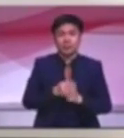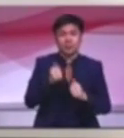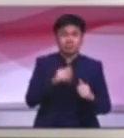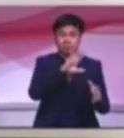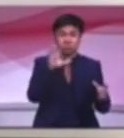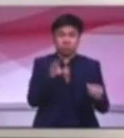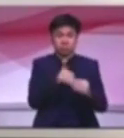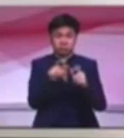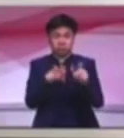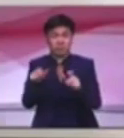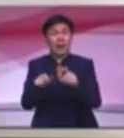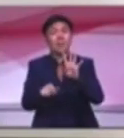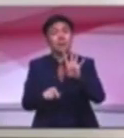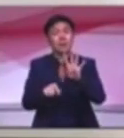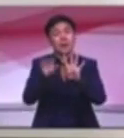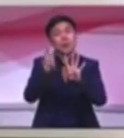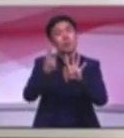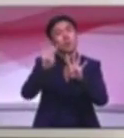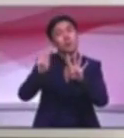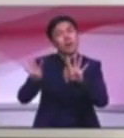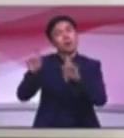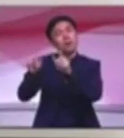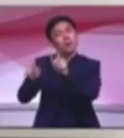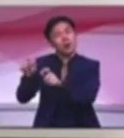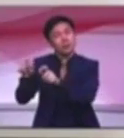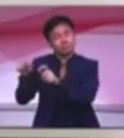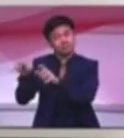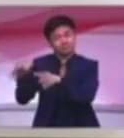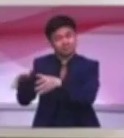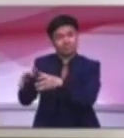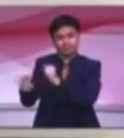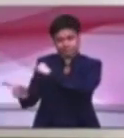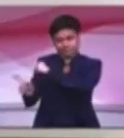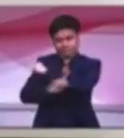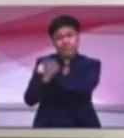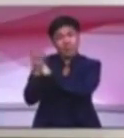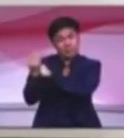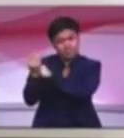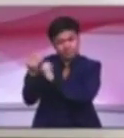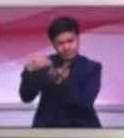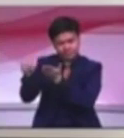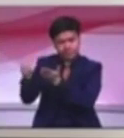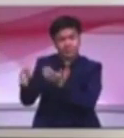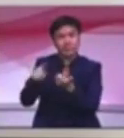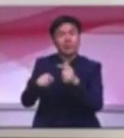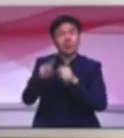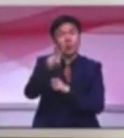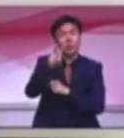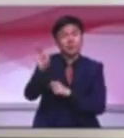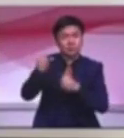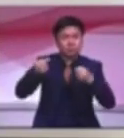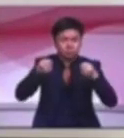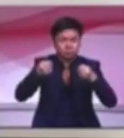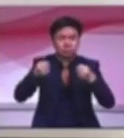tersebut 464 individu telah dikompaun, 29 direman dan